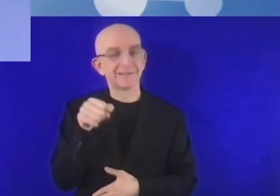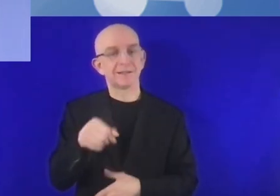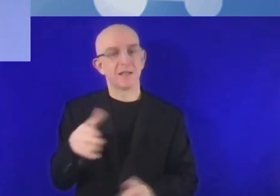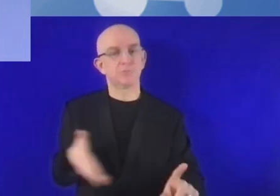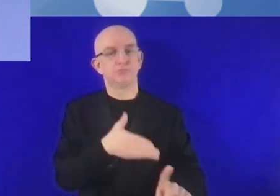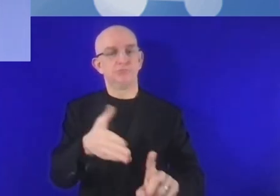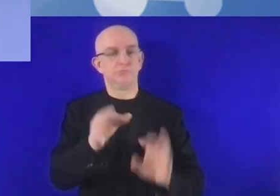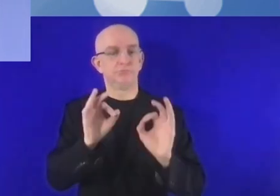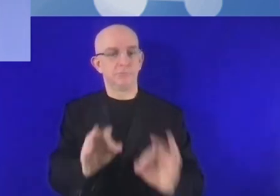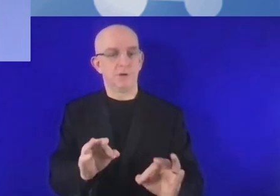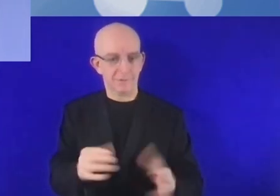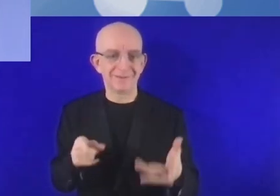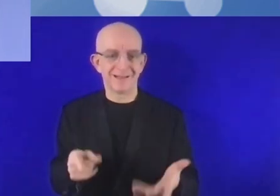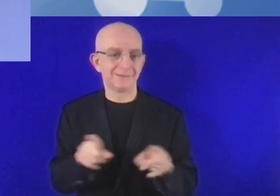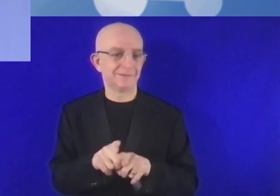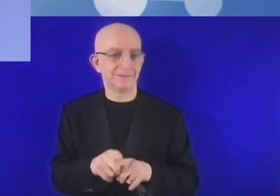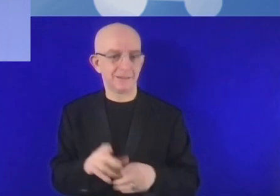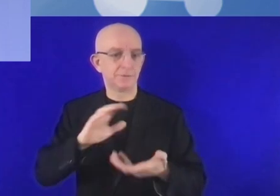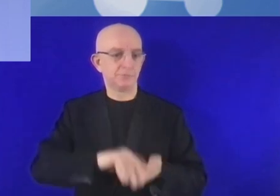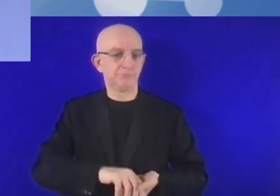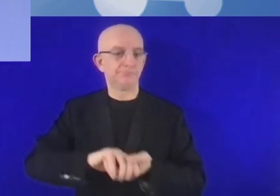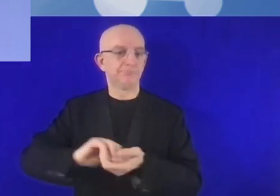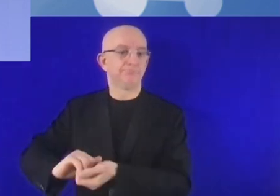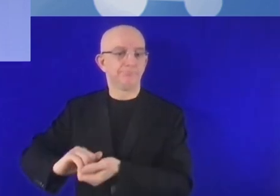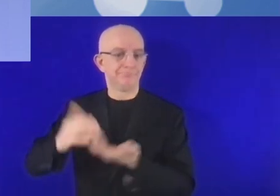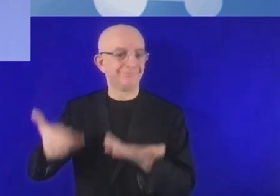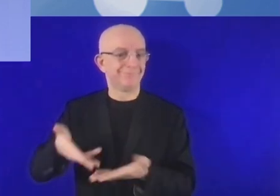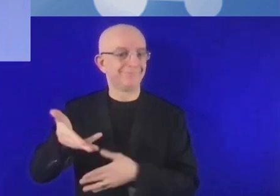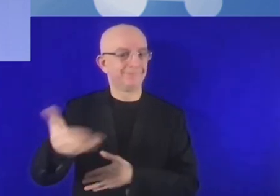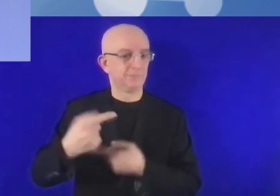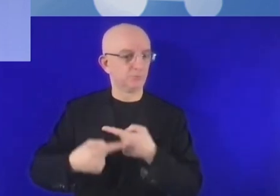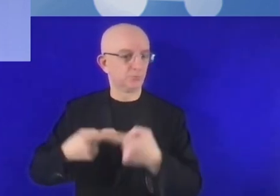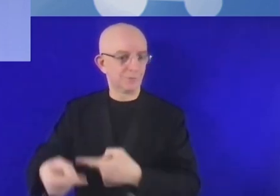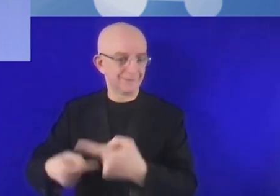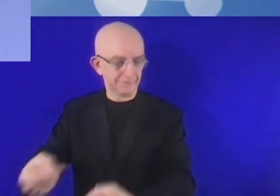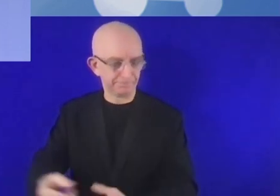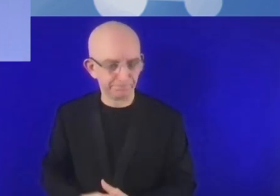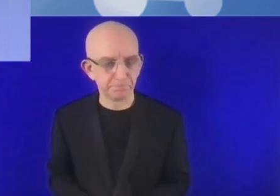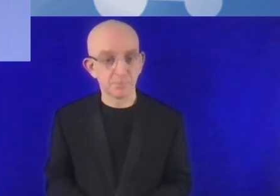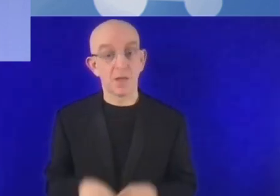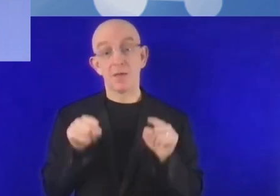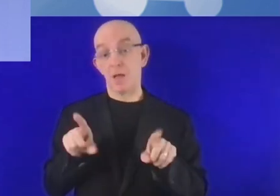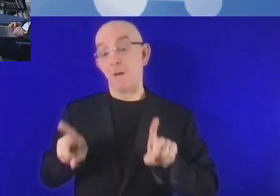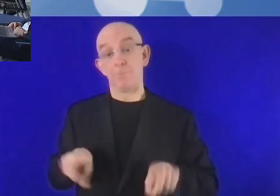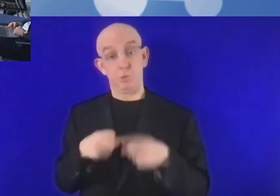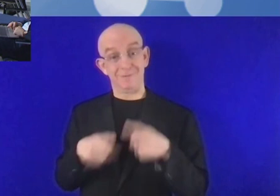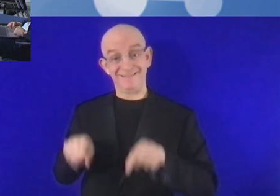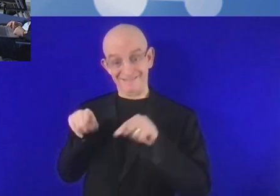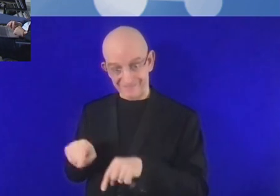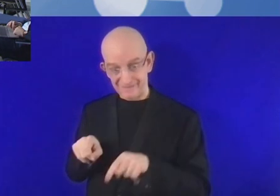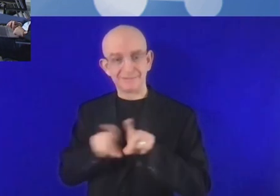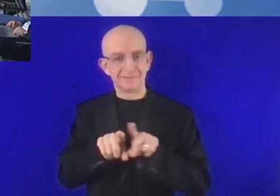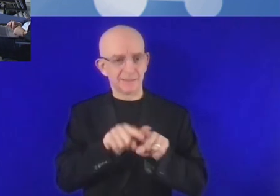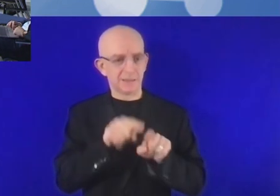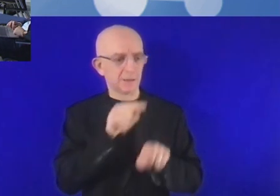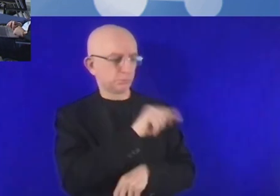I właśnie taką wrażliwością. W muzyce, tak jak w innych tematach, bardzo ważne są kwestie wartości,